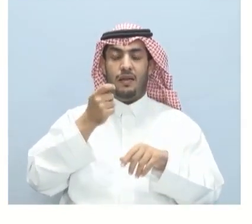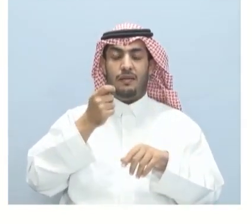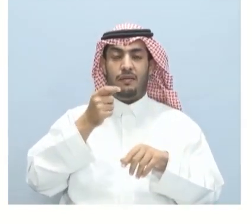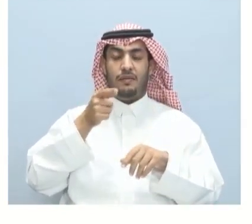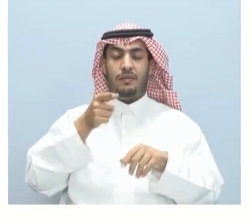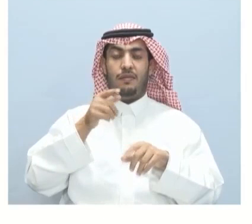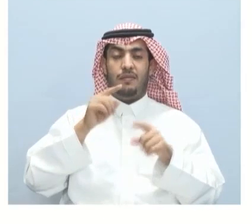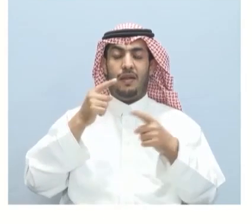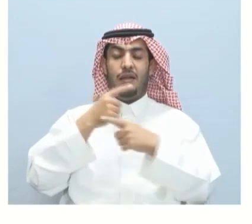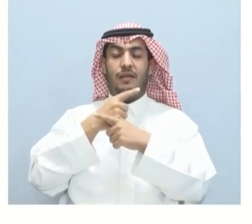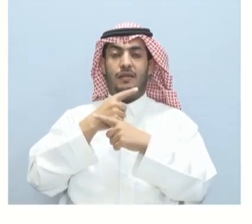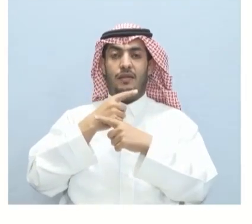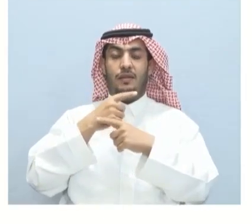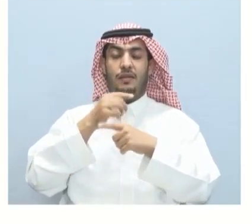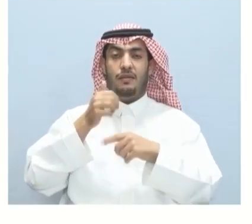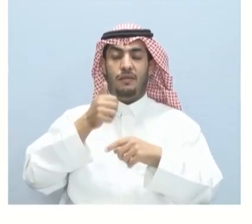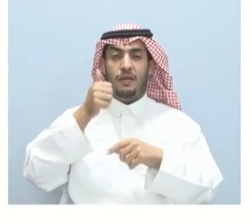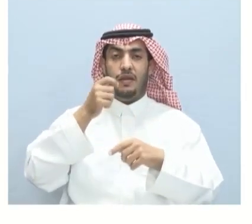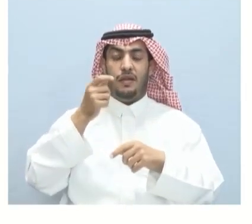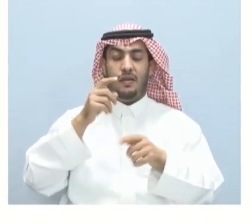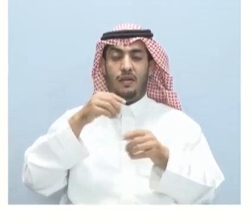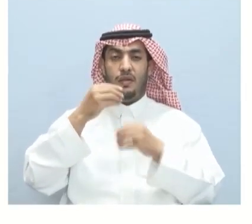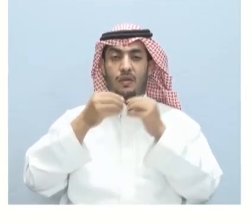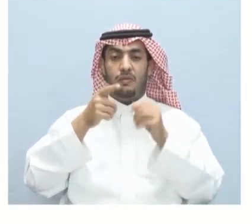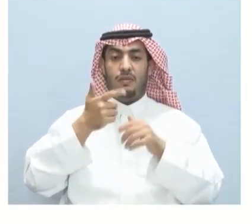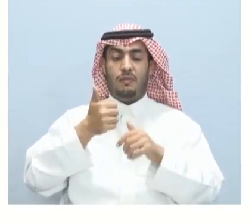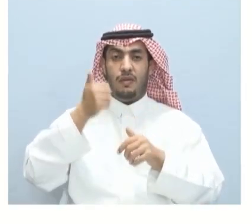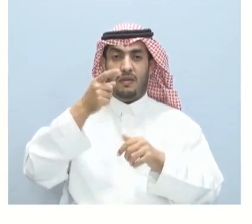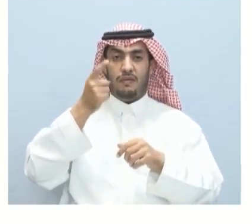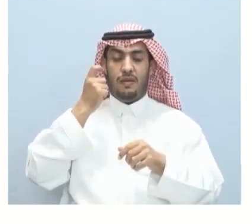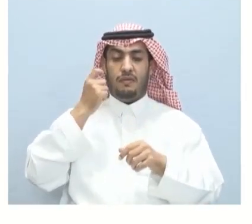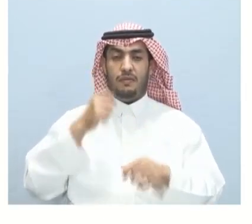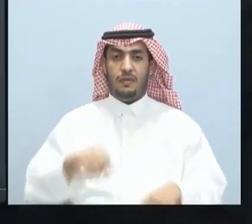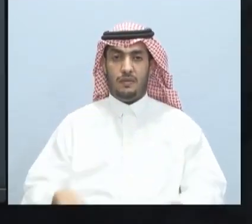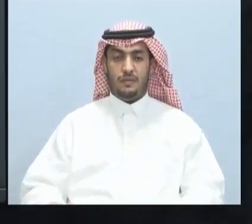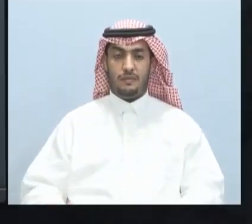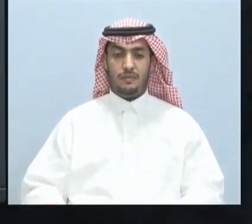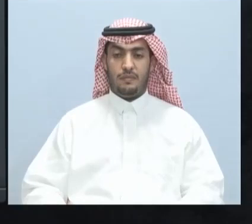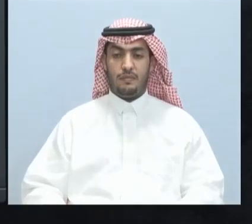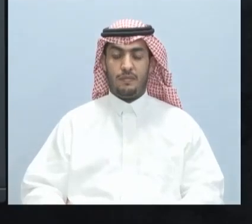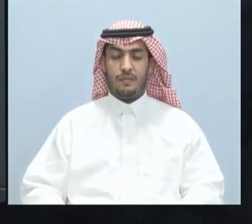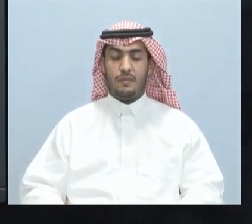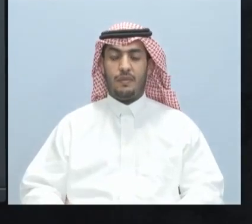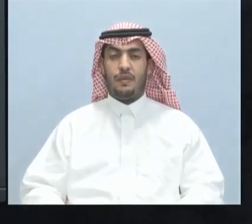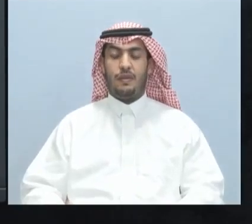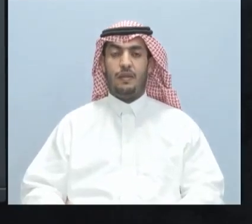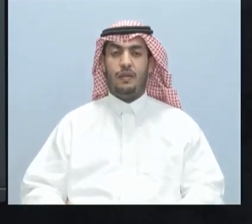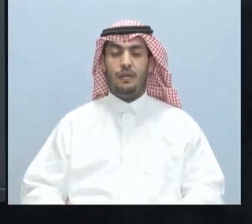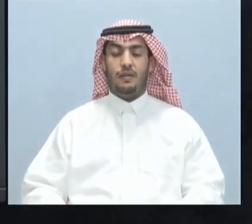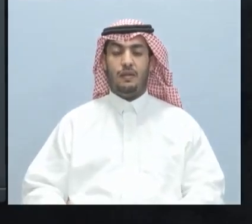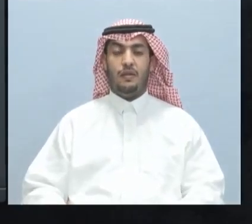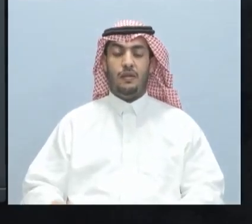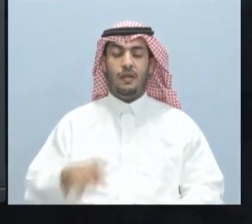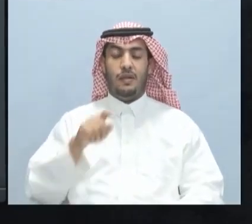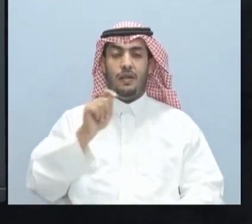هذا عكسها تمام كيف تجعله يدور اذا انت بطل ونبيه ستستنزف كيف اجعل هذا